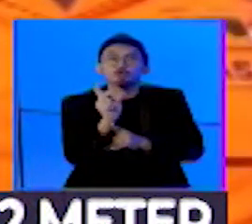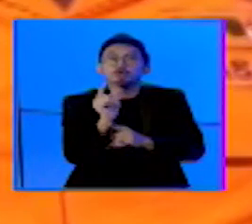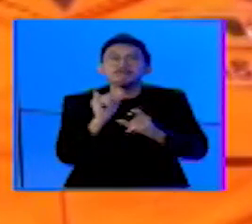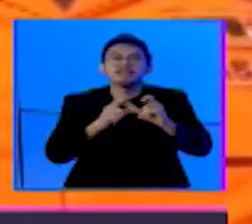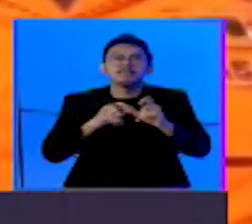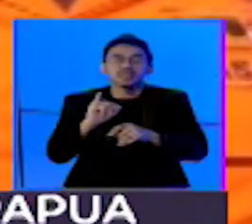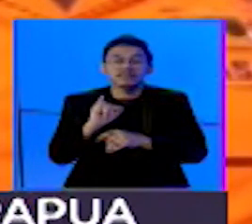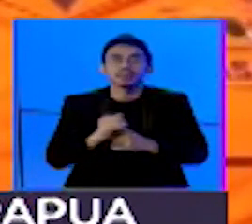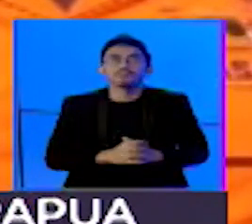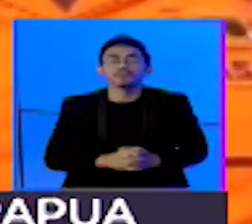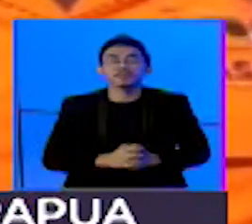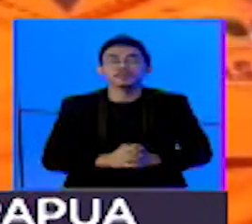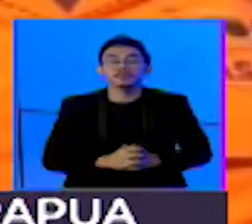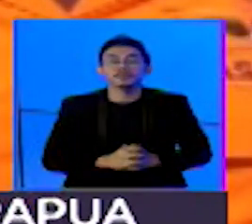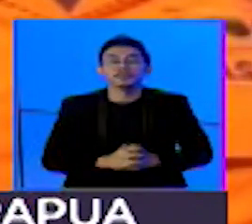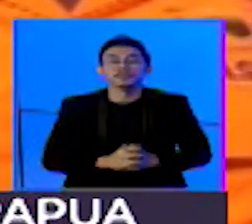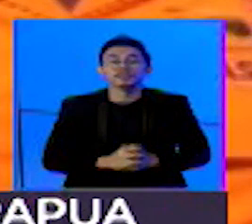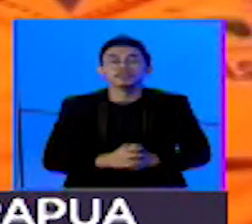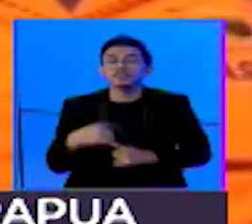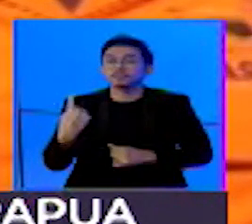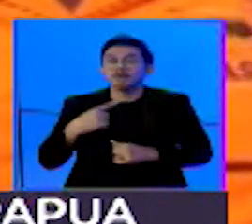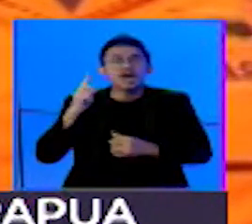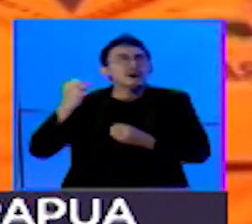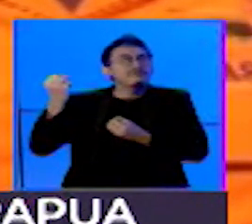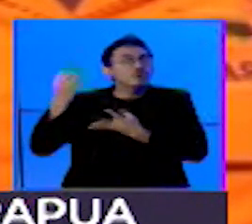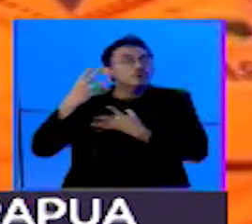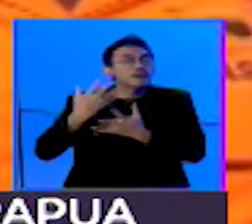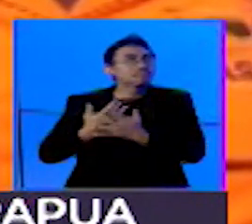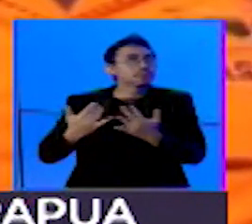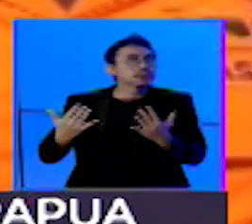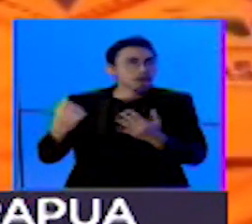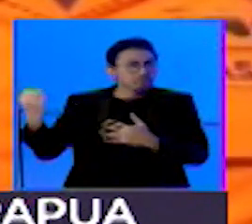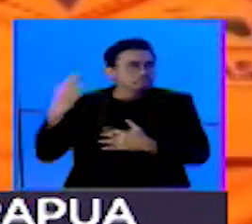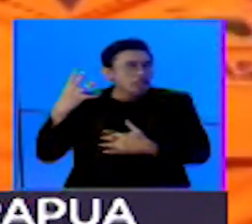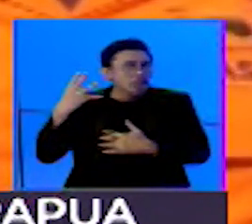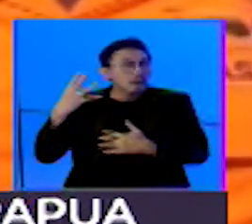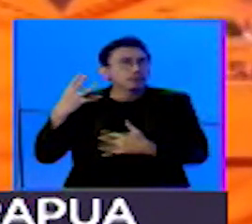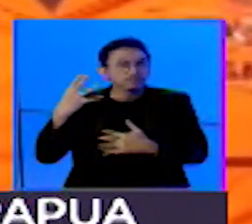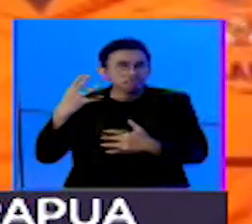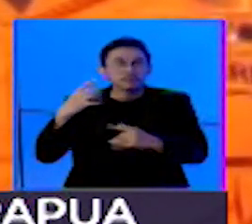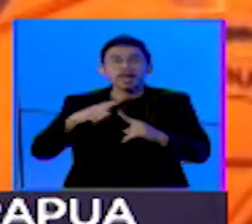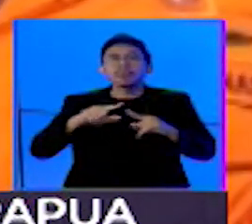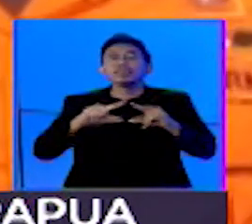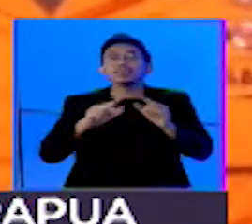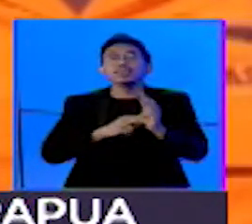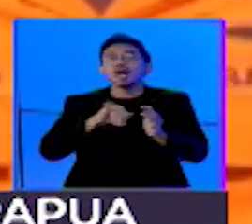Kami mendapatkan informasi dari masyarakat bahwasanya di Tanjung Kampung Demoy,